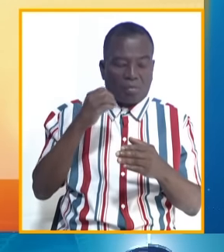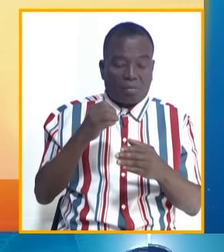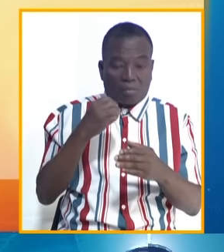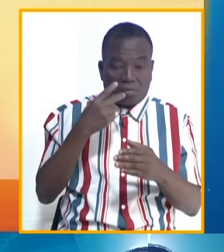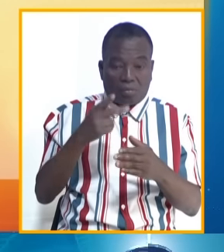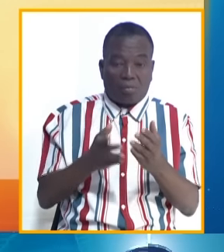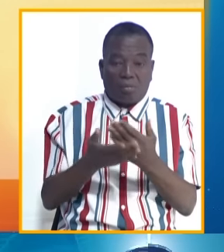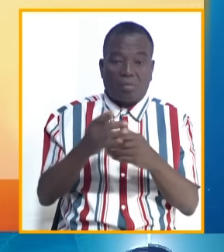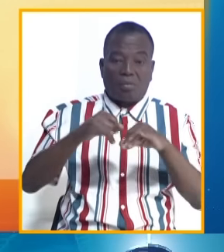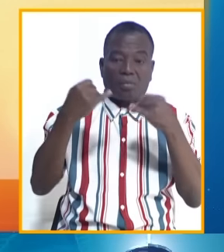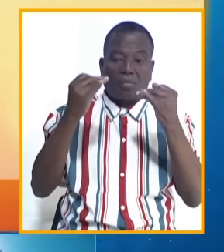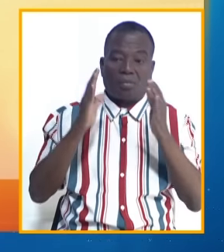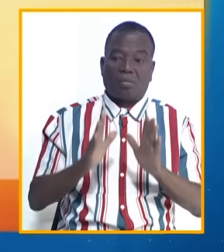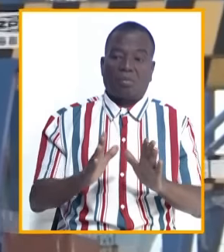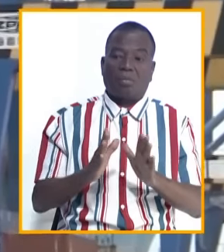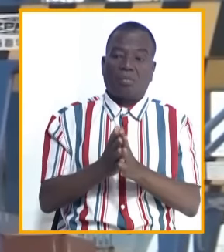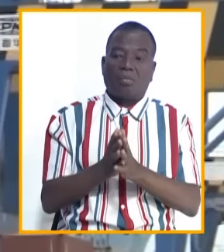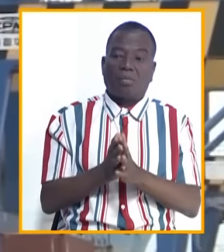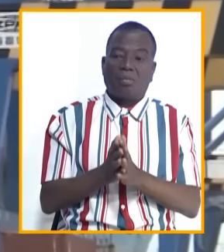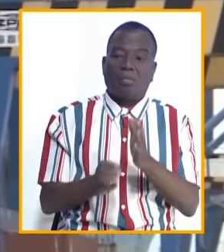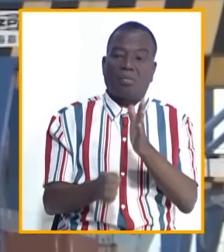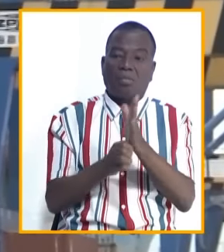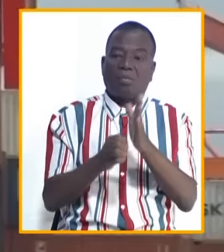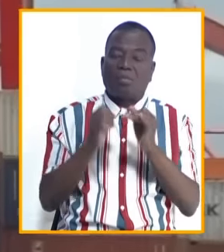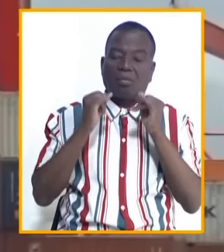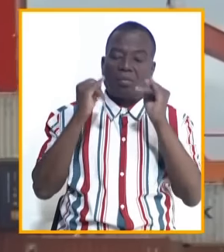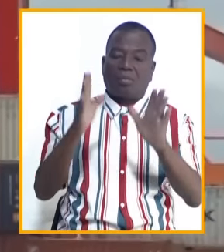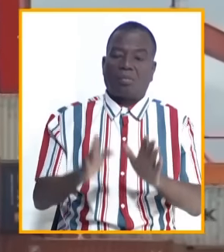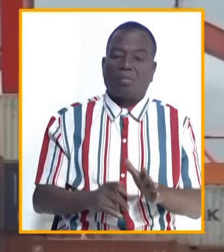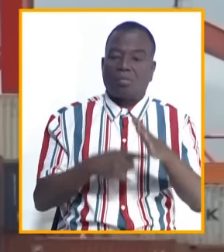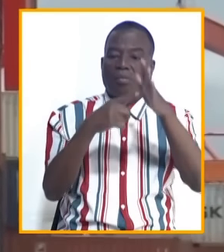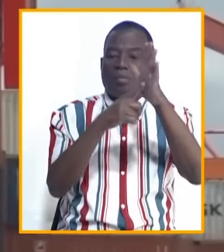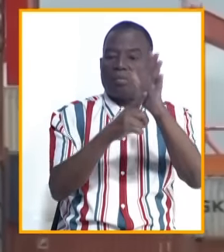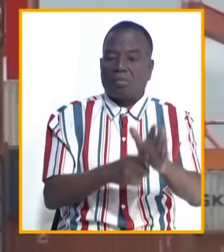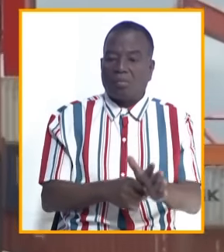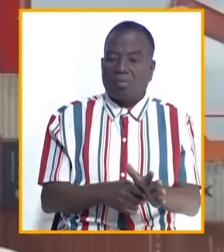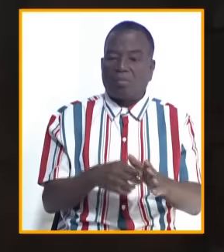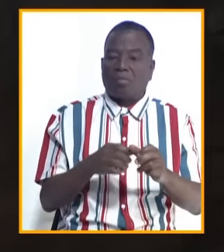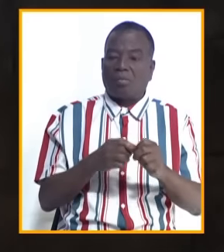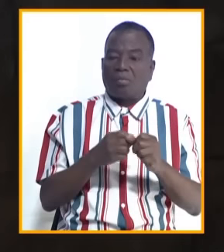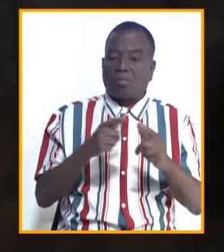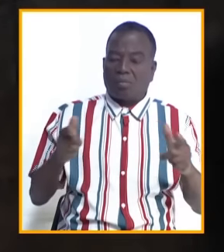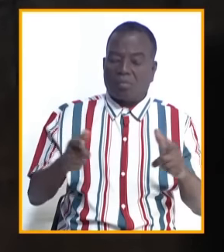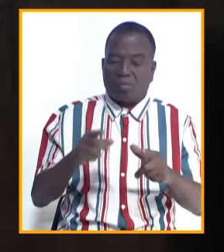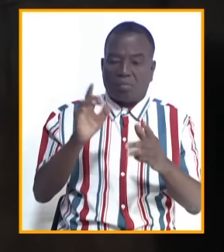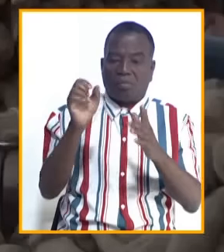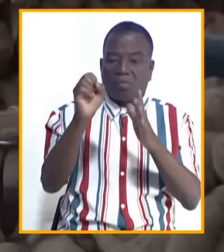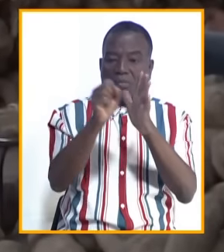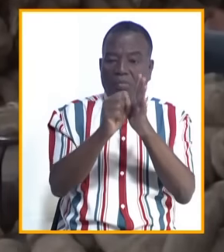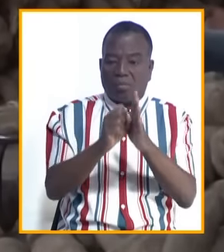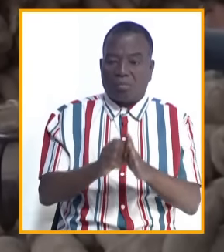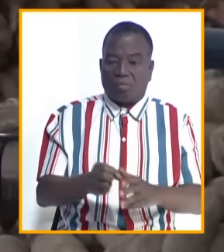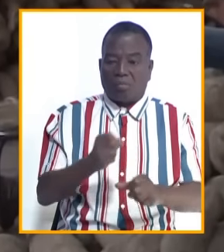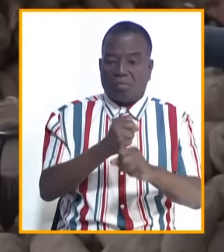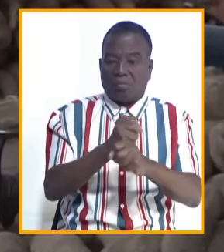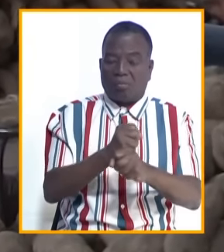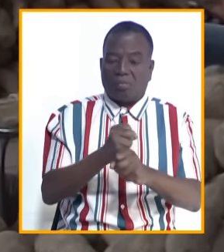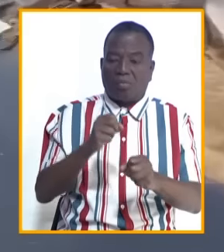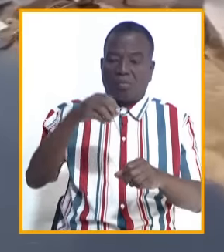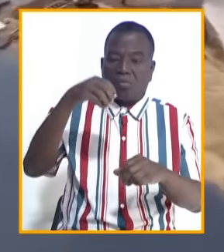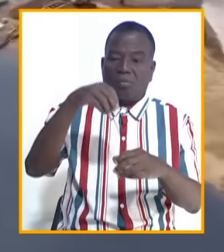Dangui Dangui. L'économie ivoirienne montre de solides signes de résilience. De l'avis d'une mission du